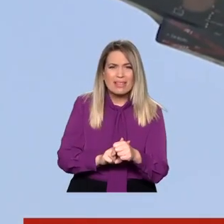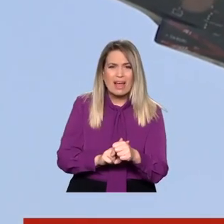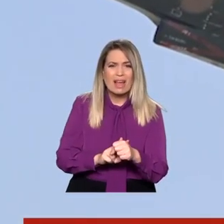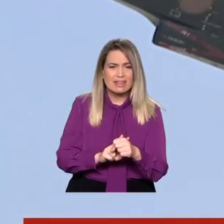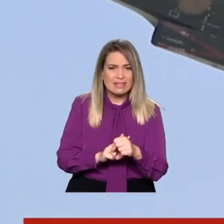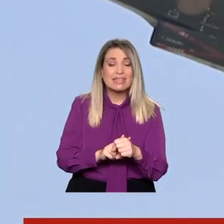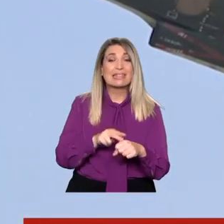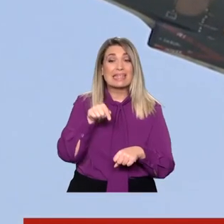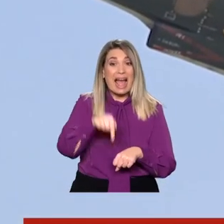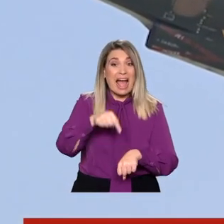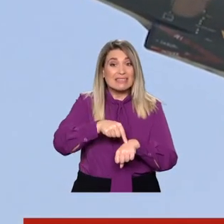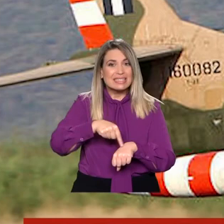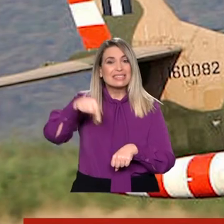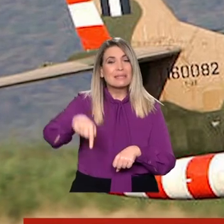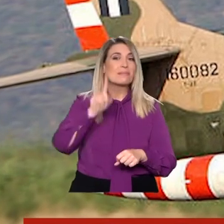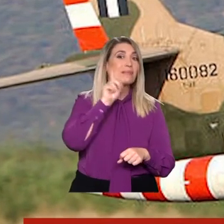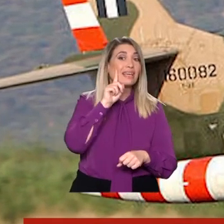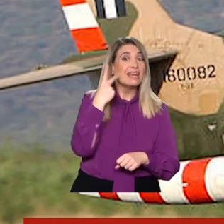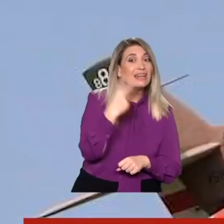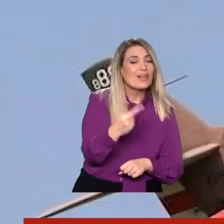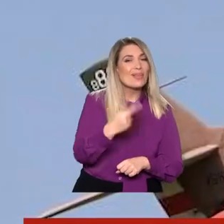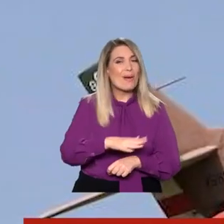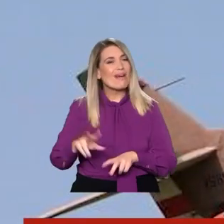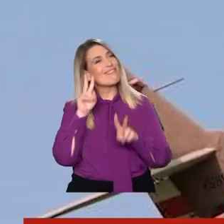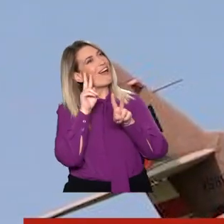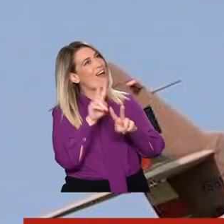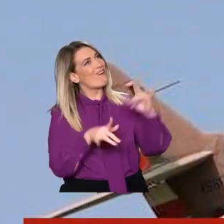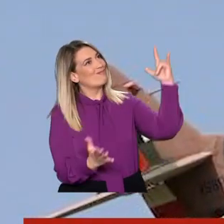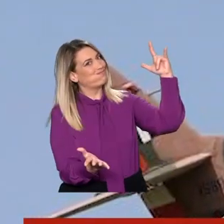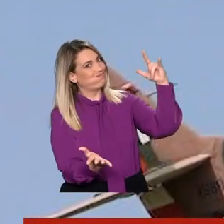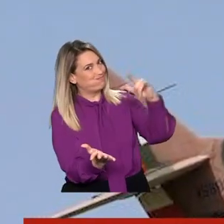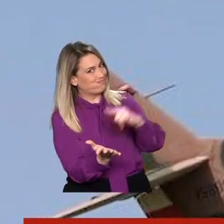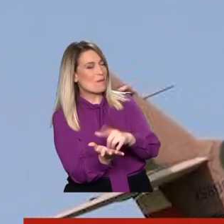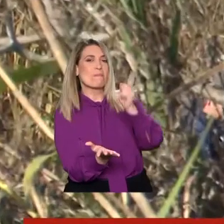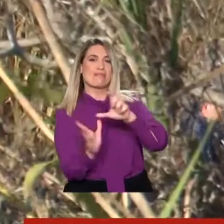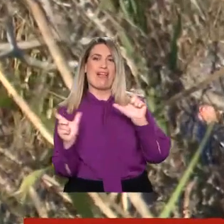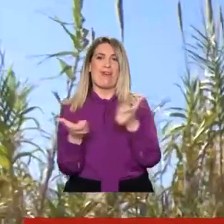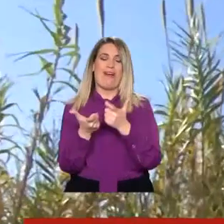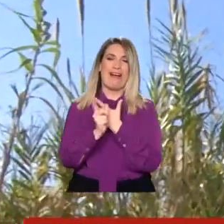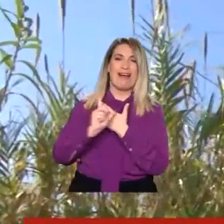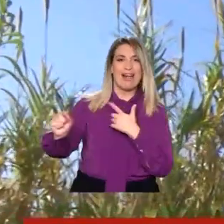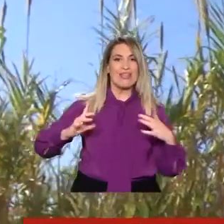σύζυγο και τα δύο ανήλικα παιδιά του που παρακολουθούσαν την τελευταία του πτήση με το μοιραίο TAF-2.